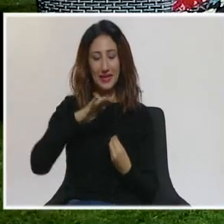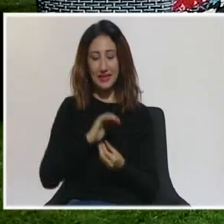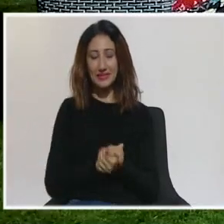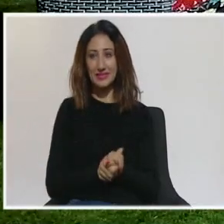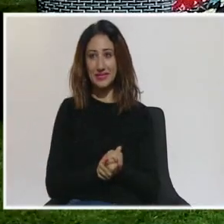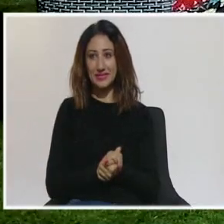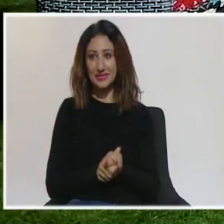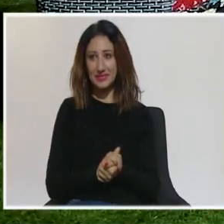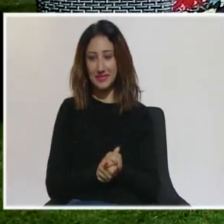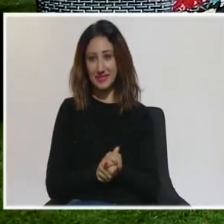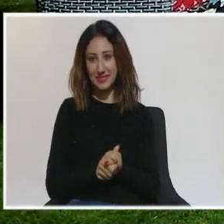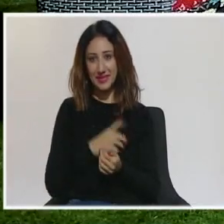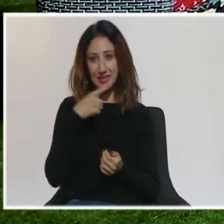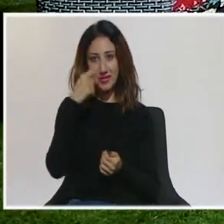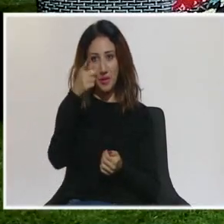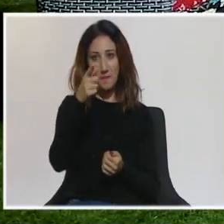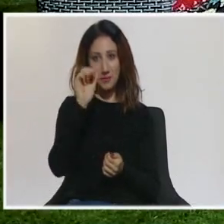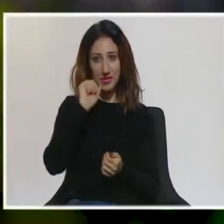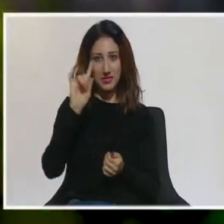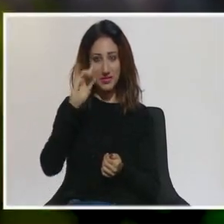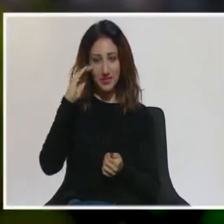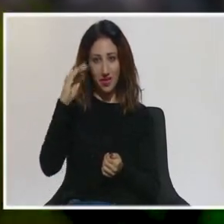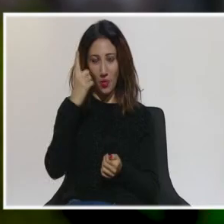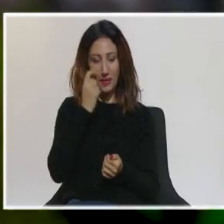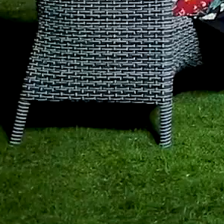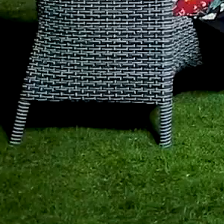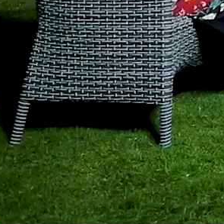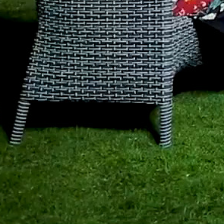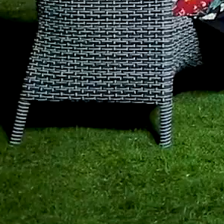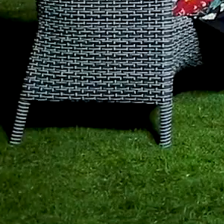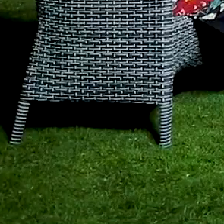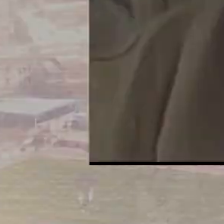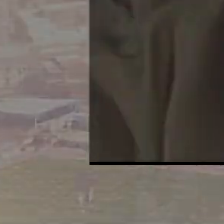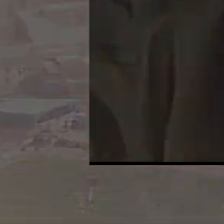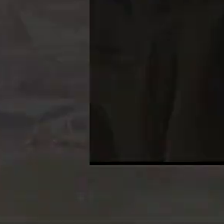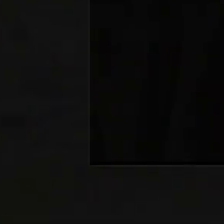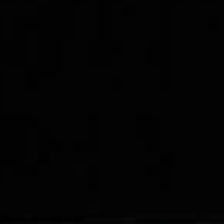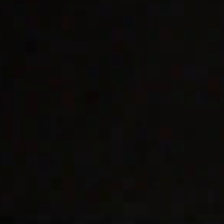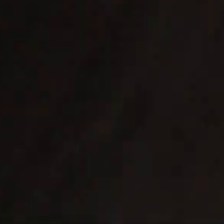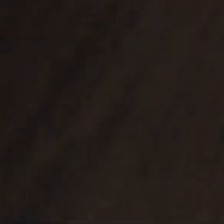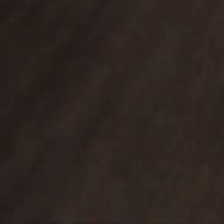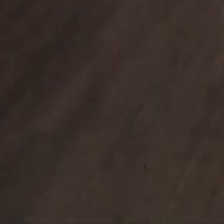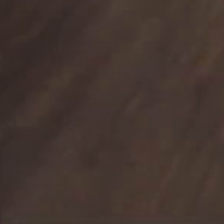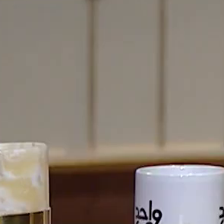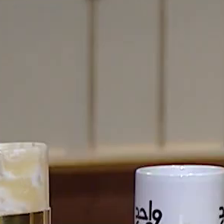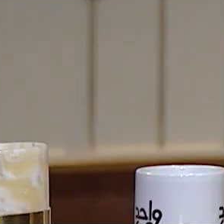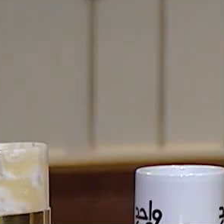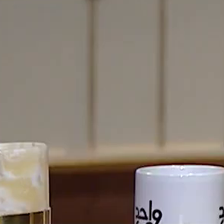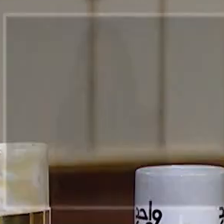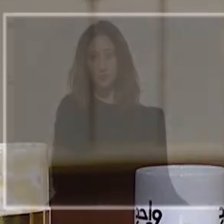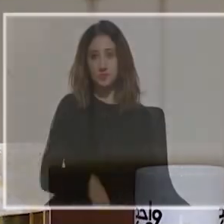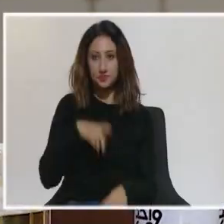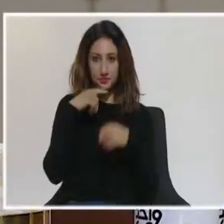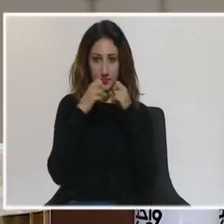خالص. كان معاكم عم صلاح عبد الله واحد من الناس. ايه اللي مخوفك من حكايه البطيش؟ مفيش يبقى خلاص.